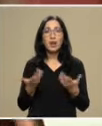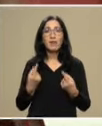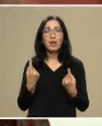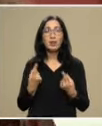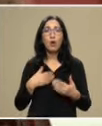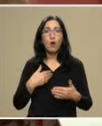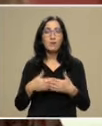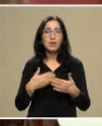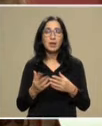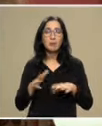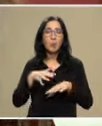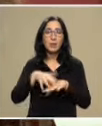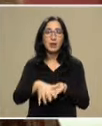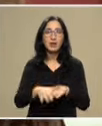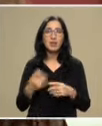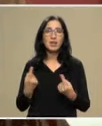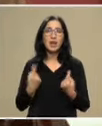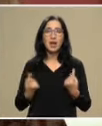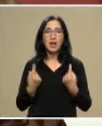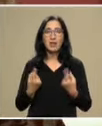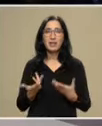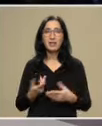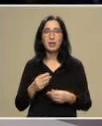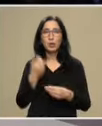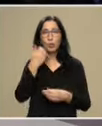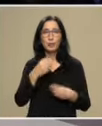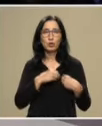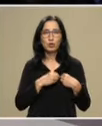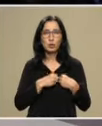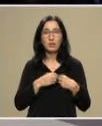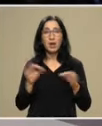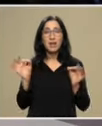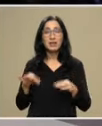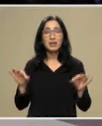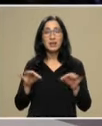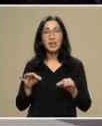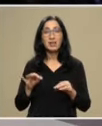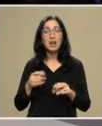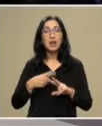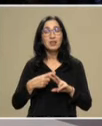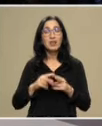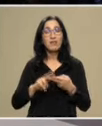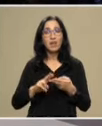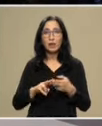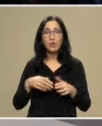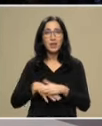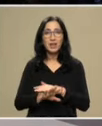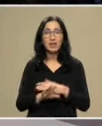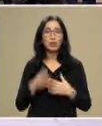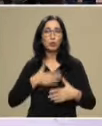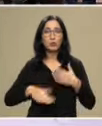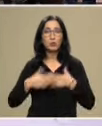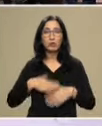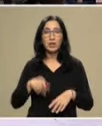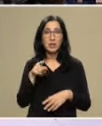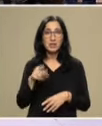едно такова взаимно преливане на енергия и добри чувства. Диригентът Мина Влайкова не крие, че е удовлетворена от постигнатото за